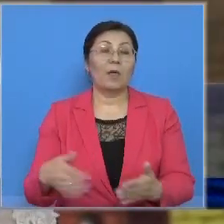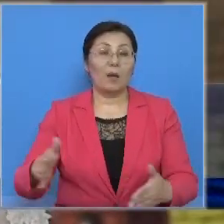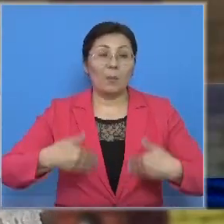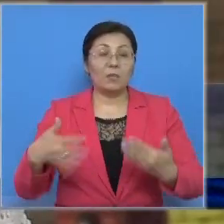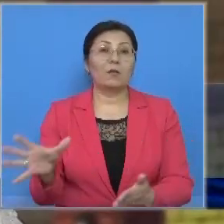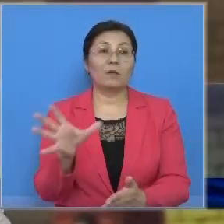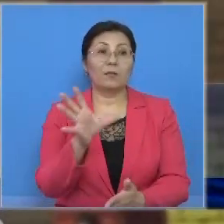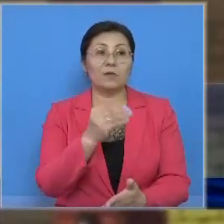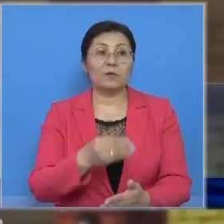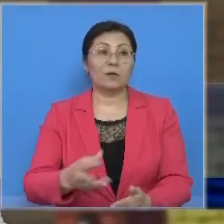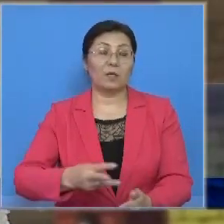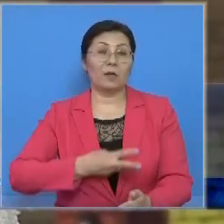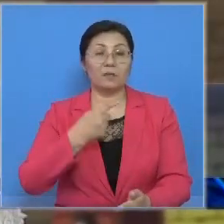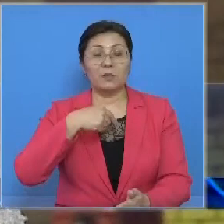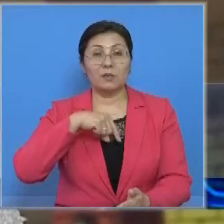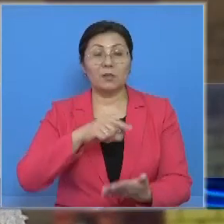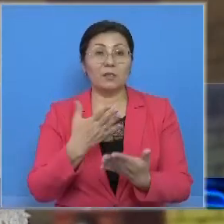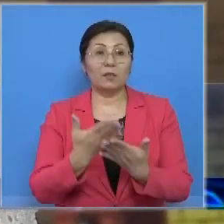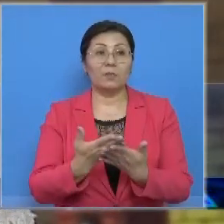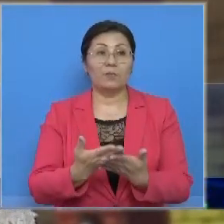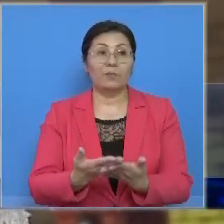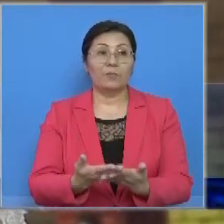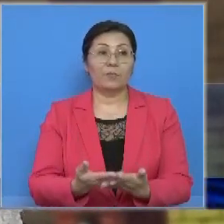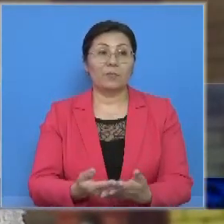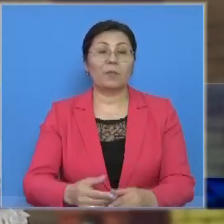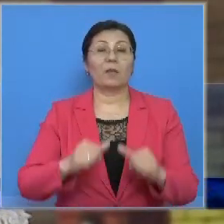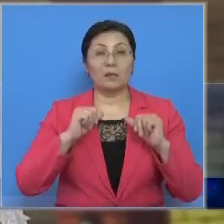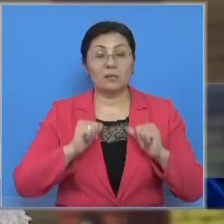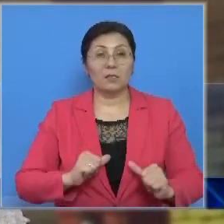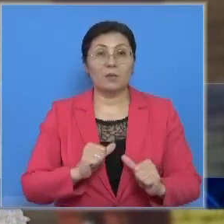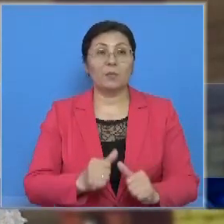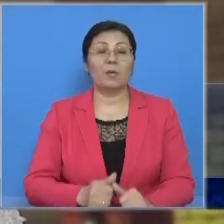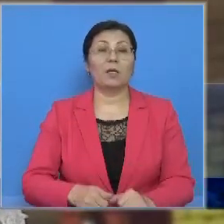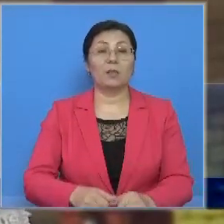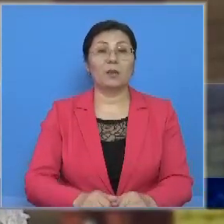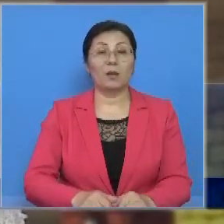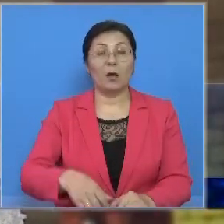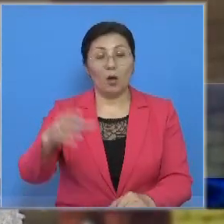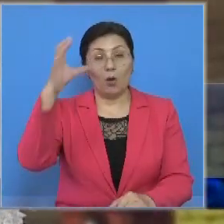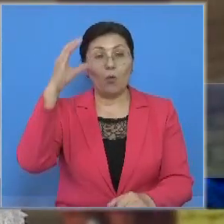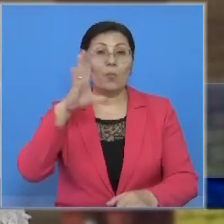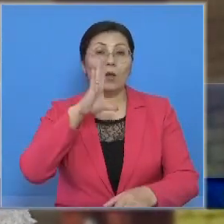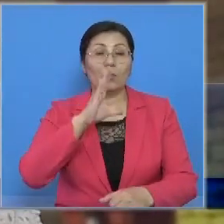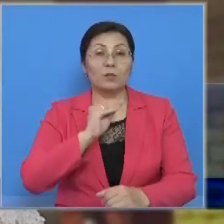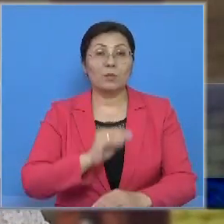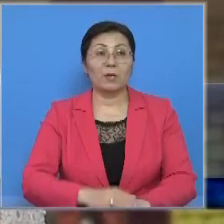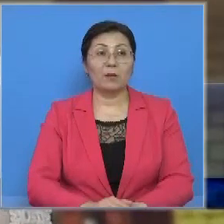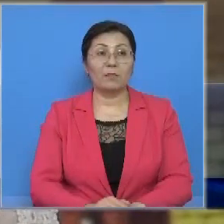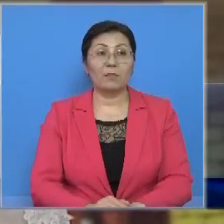поздравляем и от всей души желаем терпения, умения, успехов,